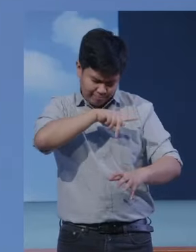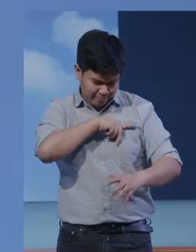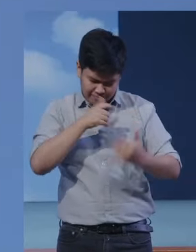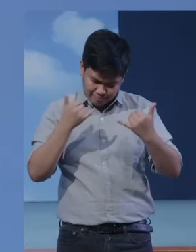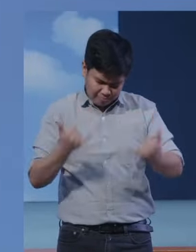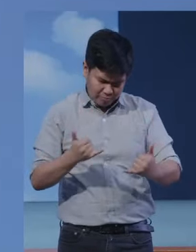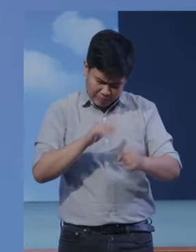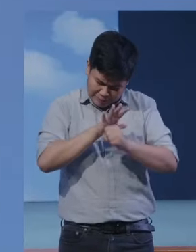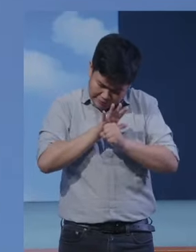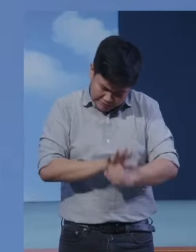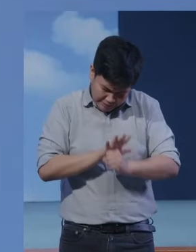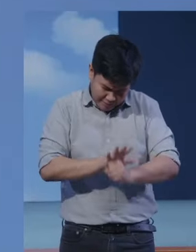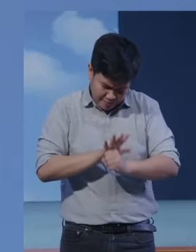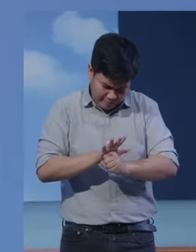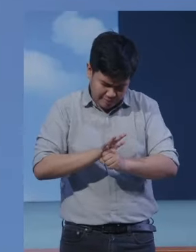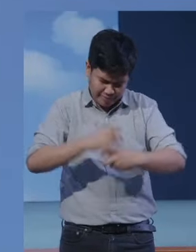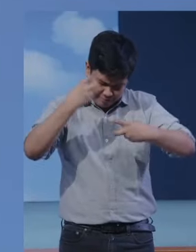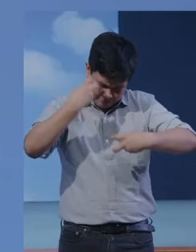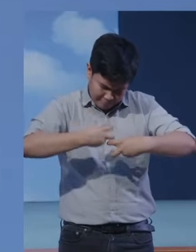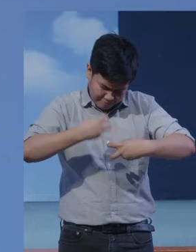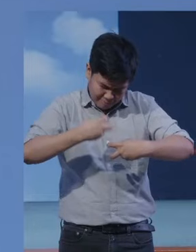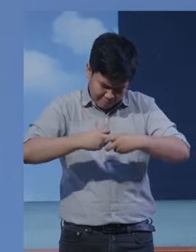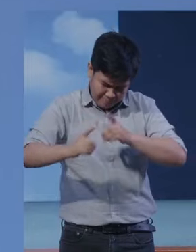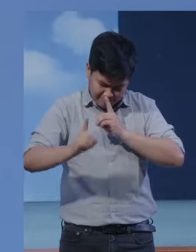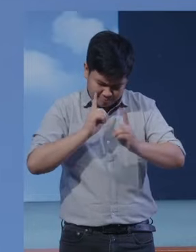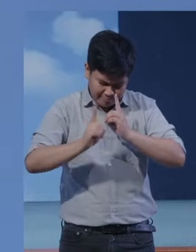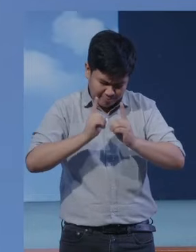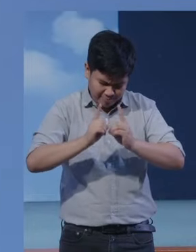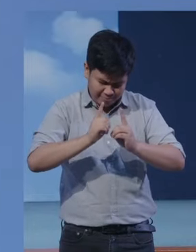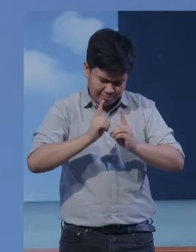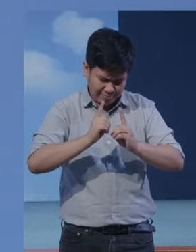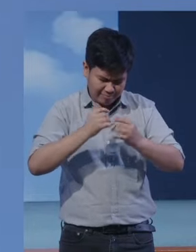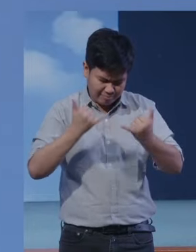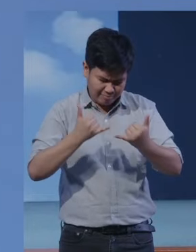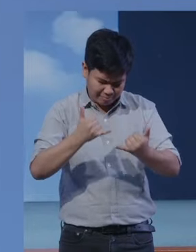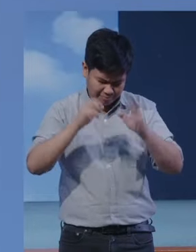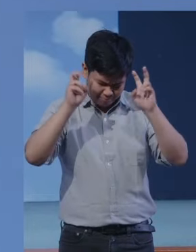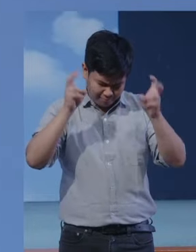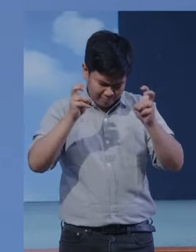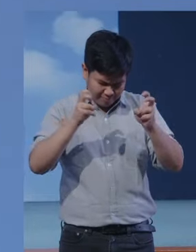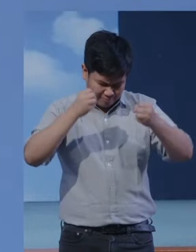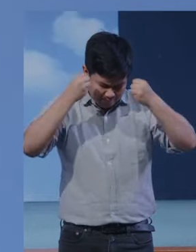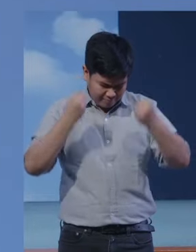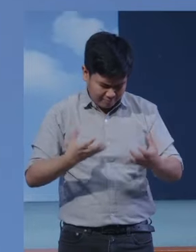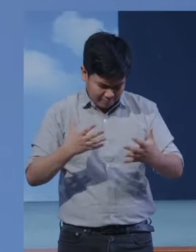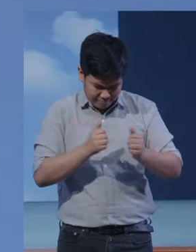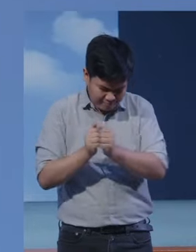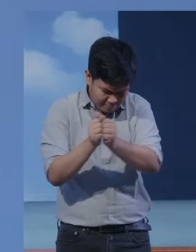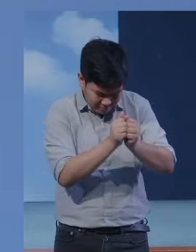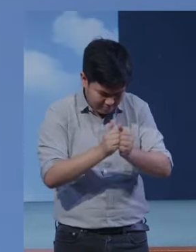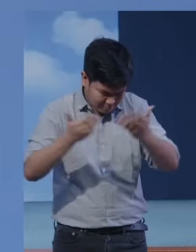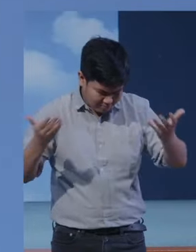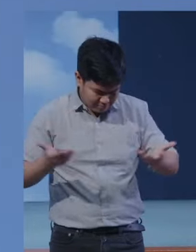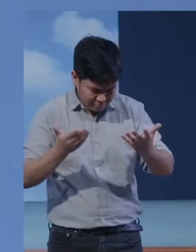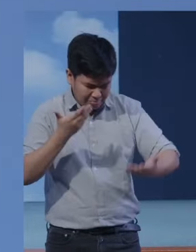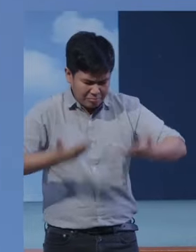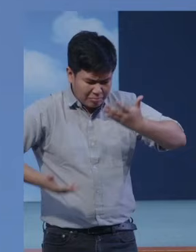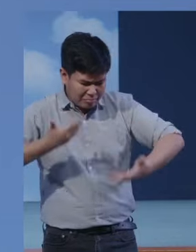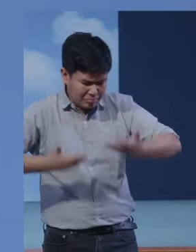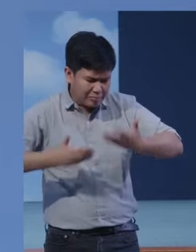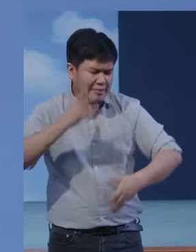nitong mga pag-uusapan namin sa hapong sa hapong ito marami po kaming mga kasama sa kapatirang ito ang